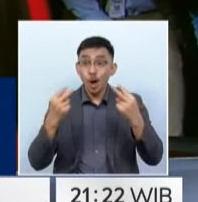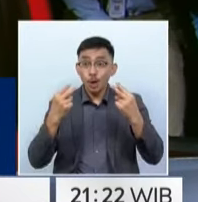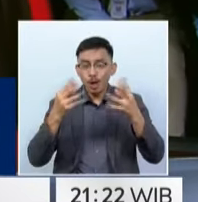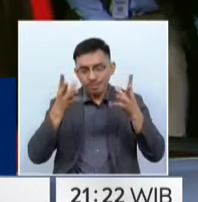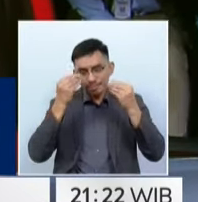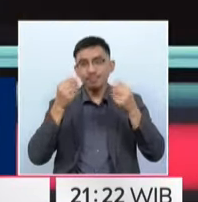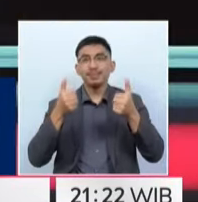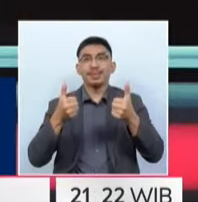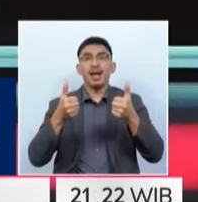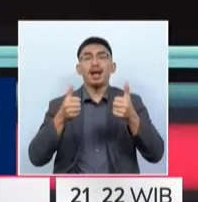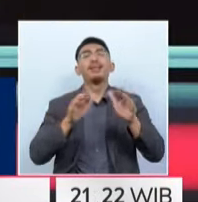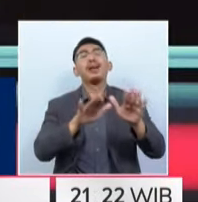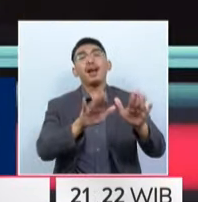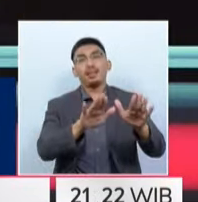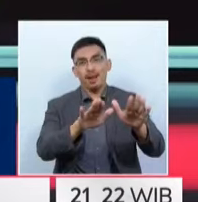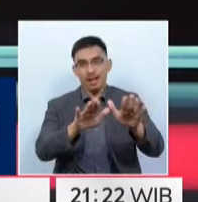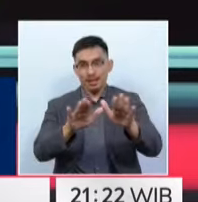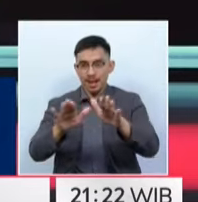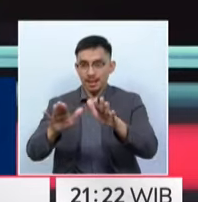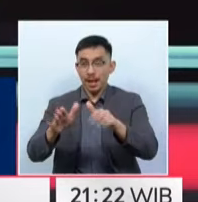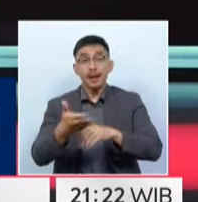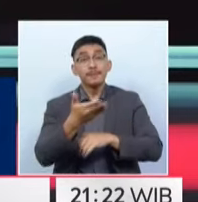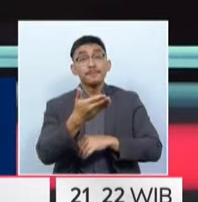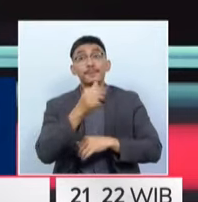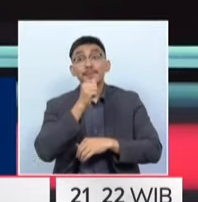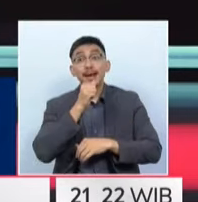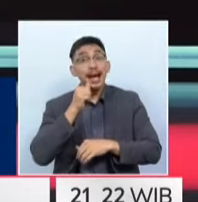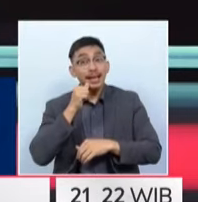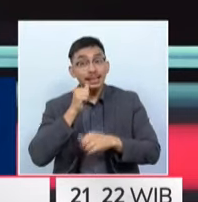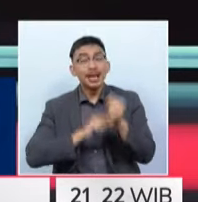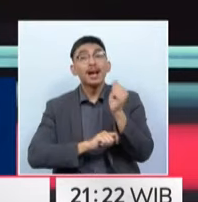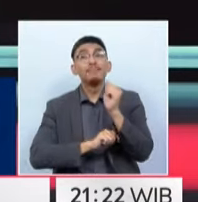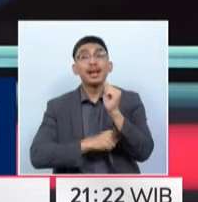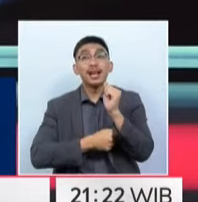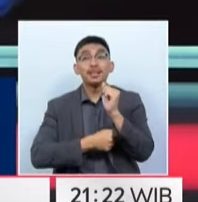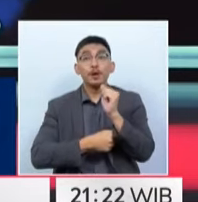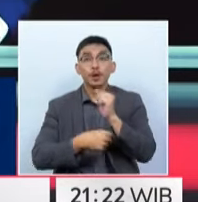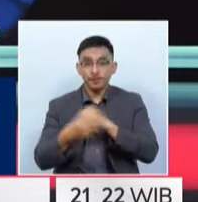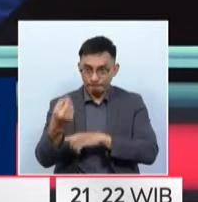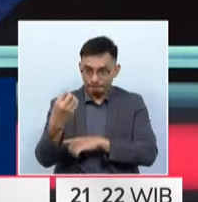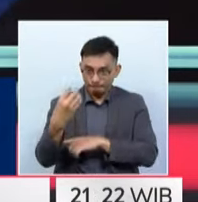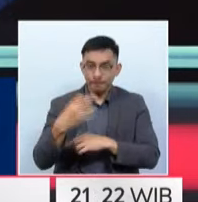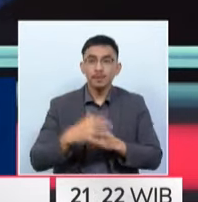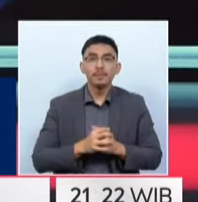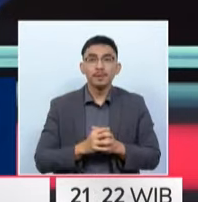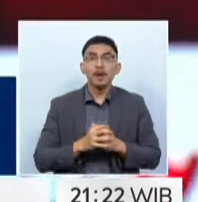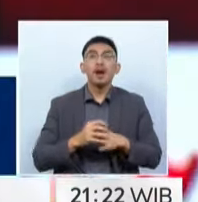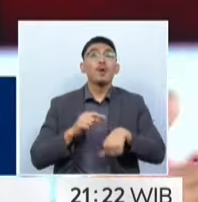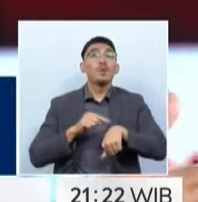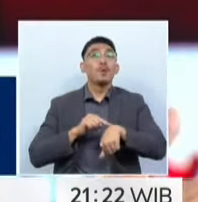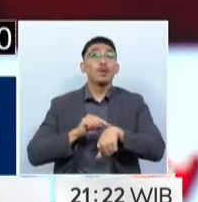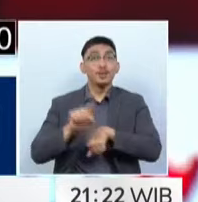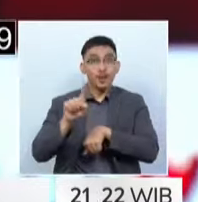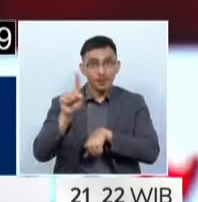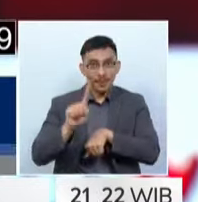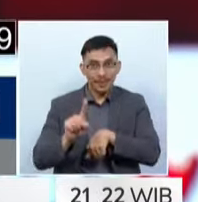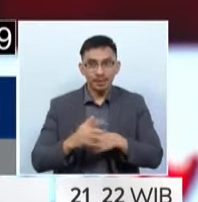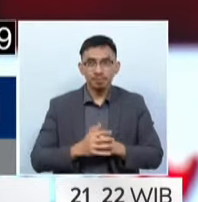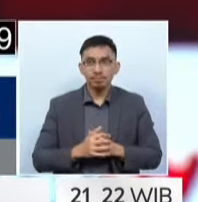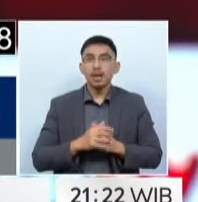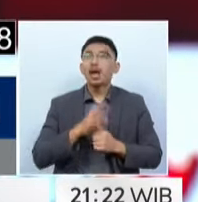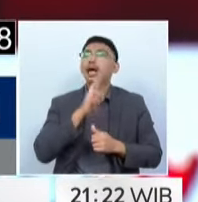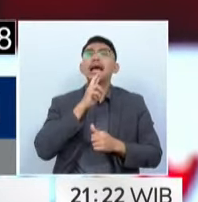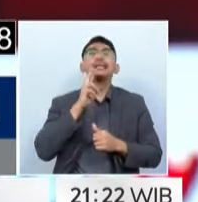tenang silakan Pak Anis untuk ee mengerikan tanggapan atas pernyataan Pak praboo waktu Bapak 1 men tidak ada yang perlu